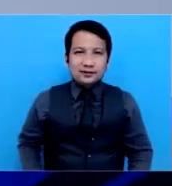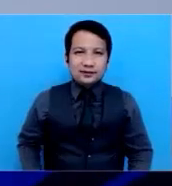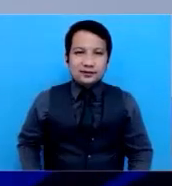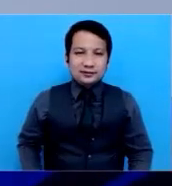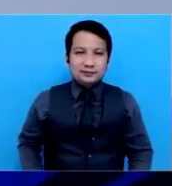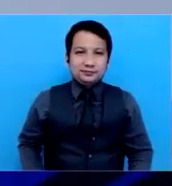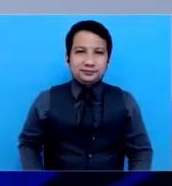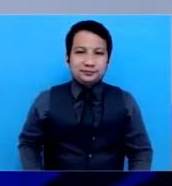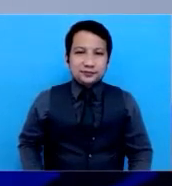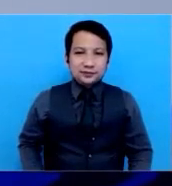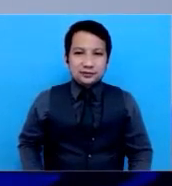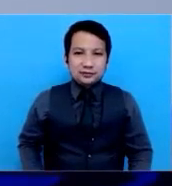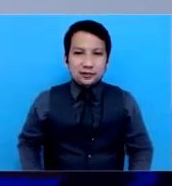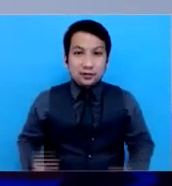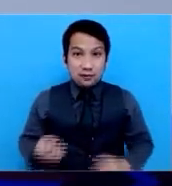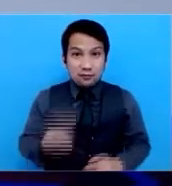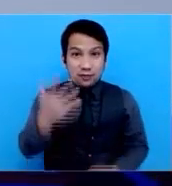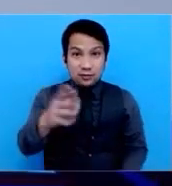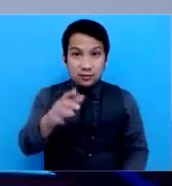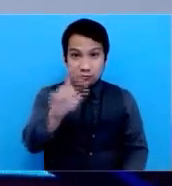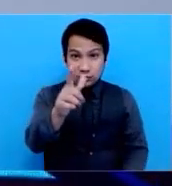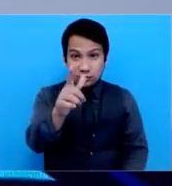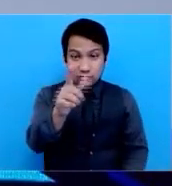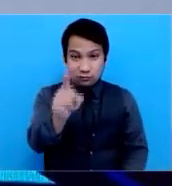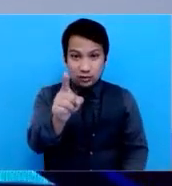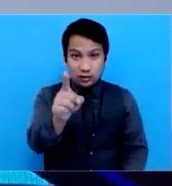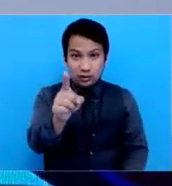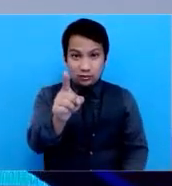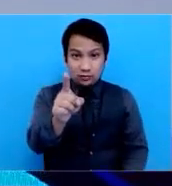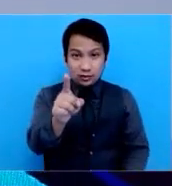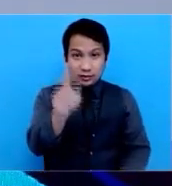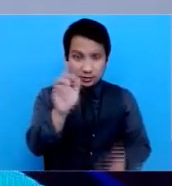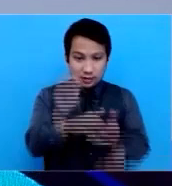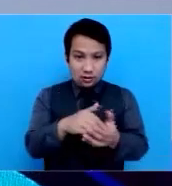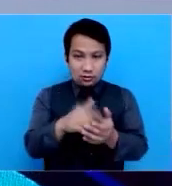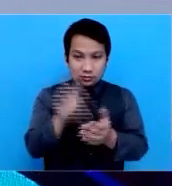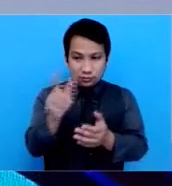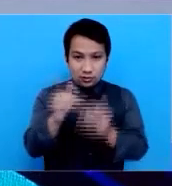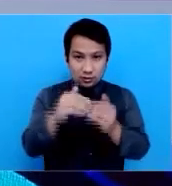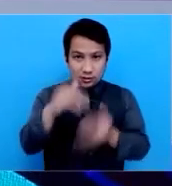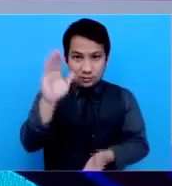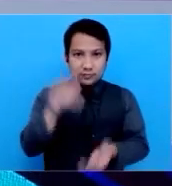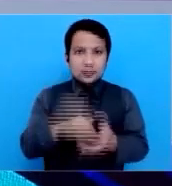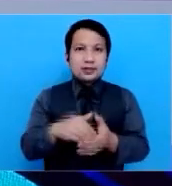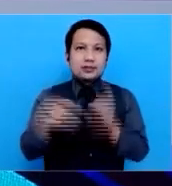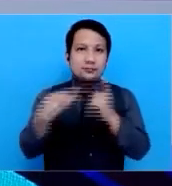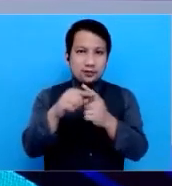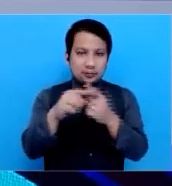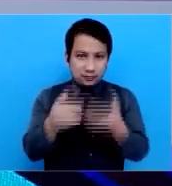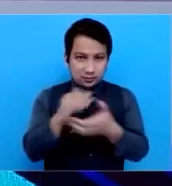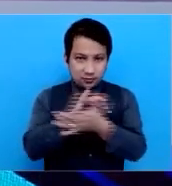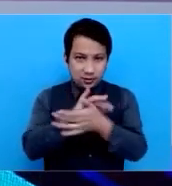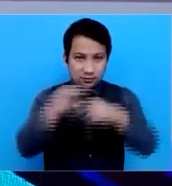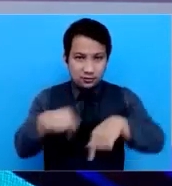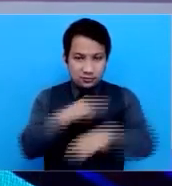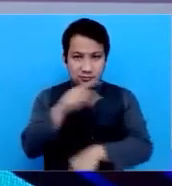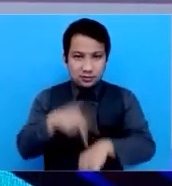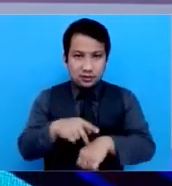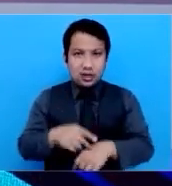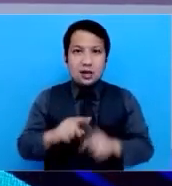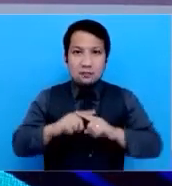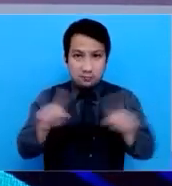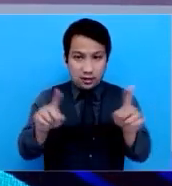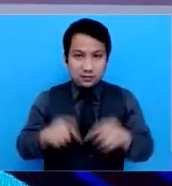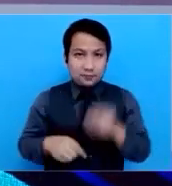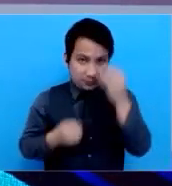Mga kapatid, sumampa na sa 20,000 ang mga bagong kaso ng COVID-19 sa bansa. Pero